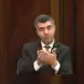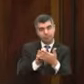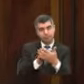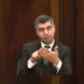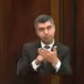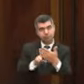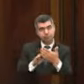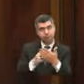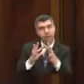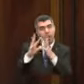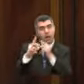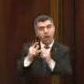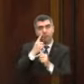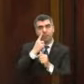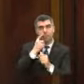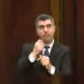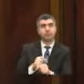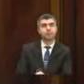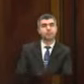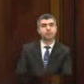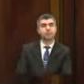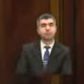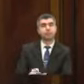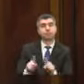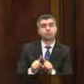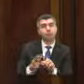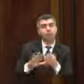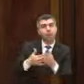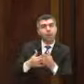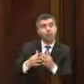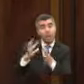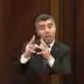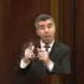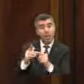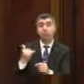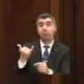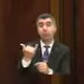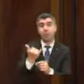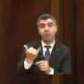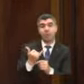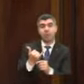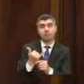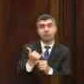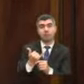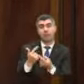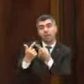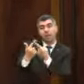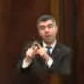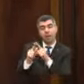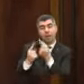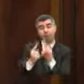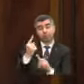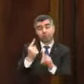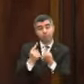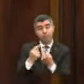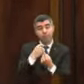بالأرقام التي نؤمن جميعاً بأهميتها في دحض أي